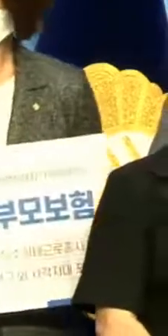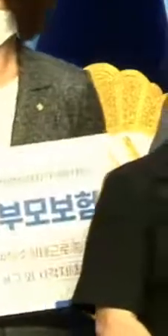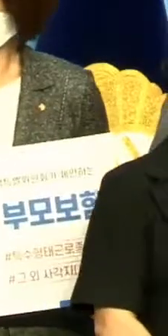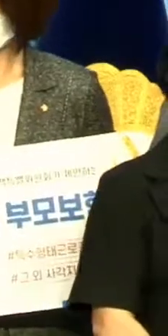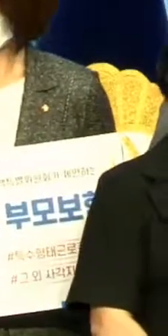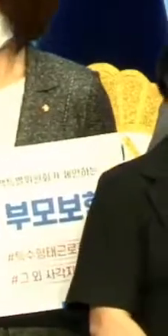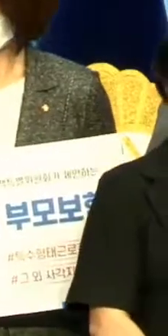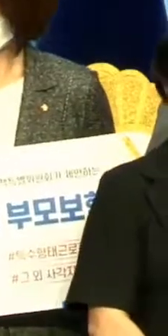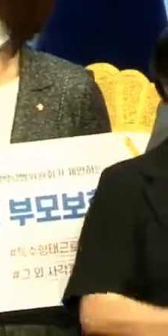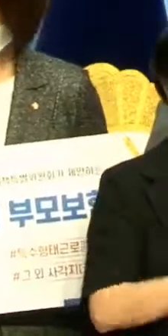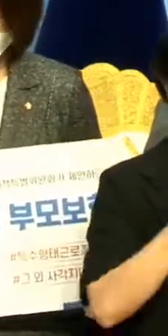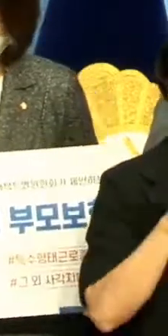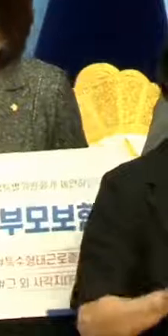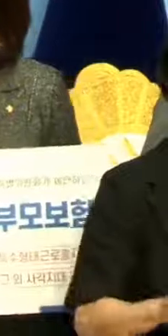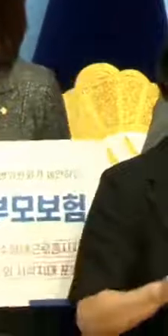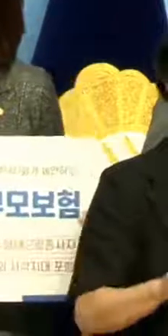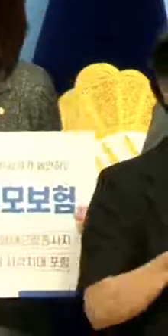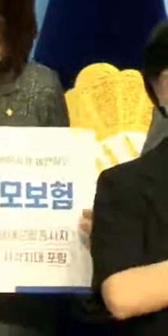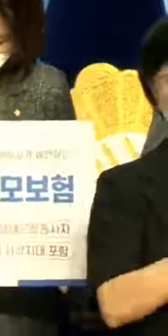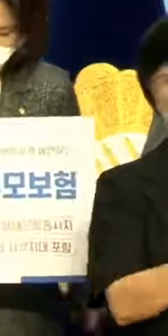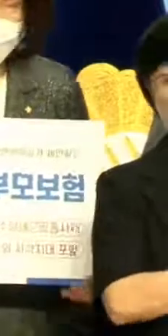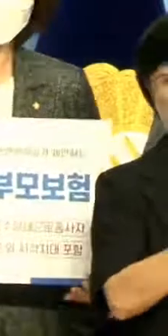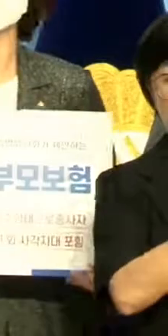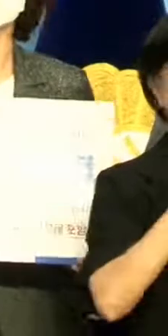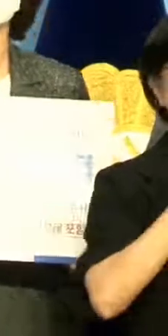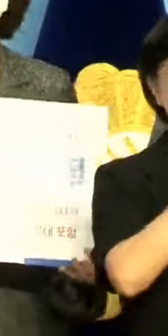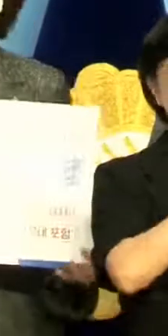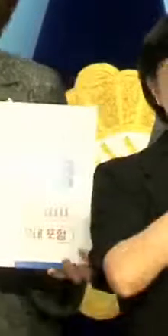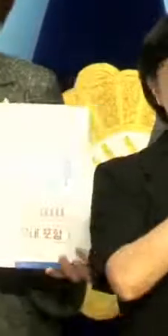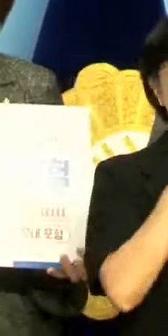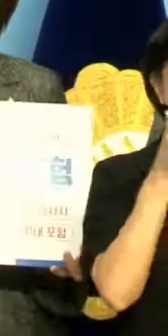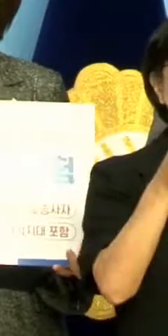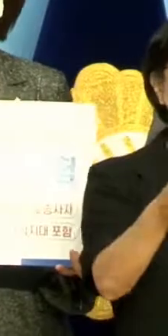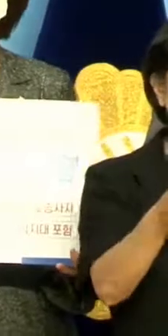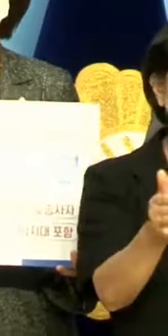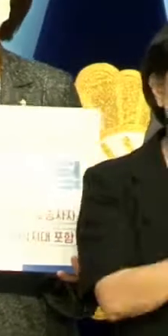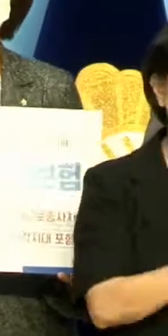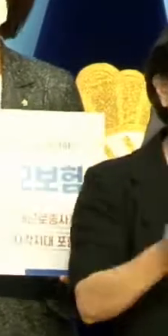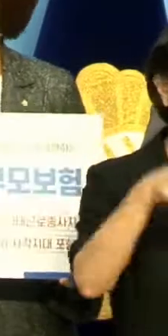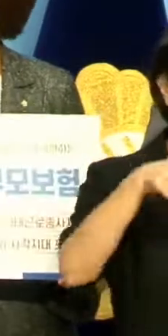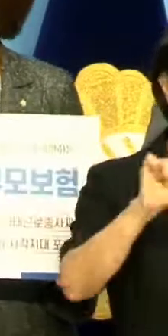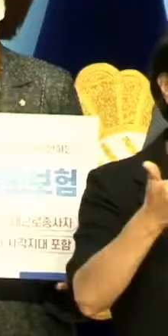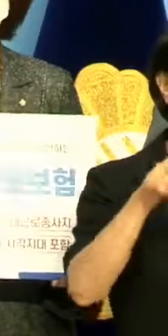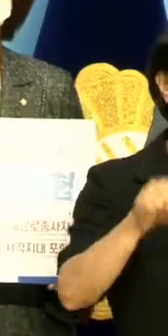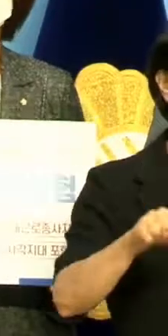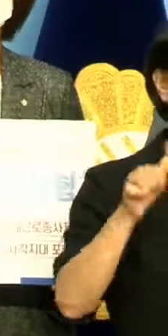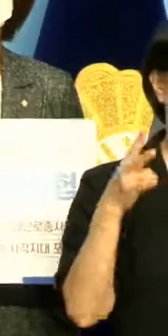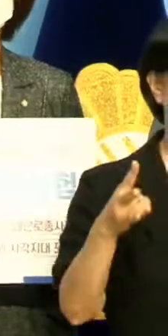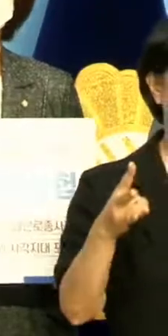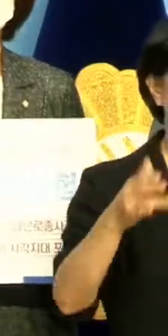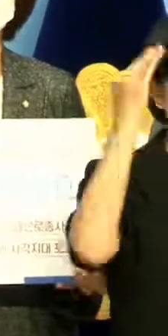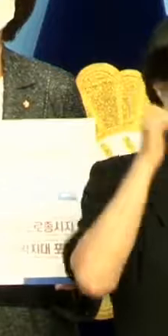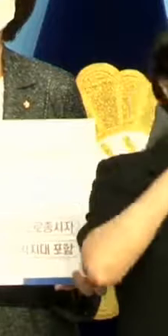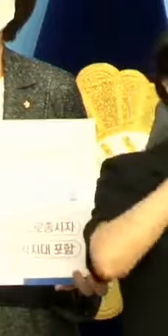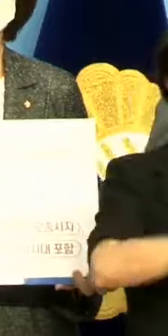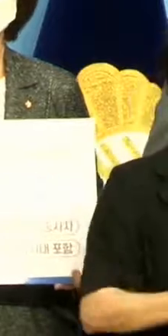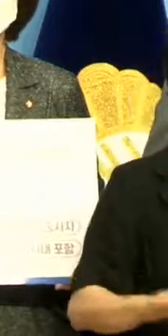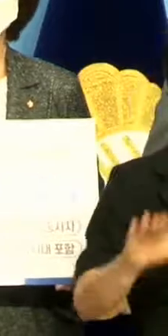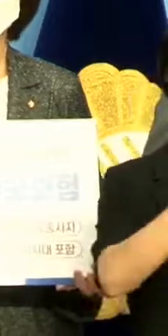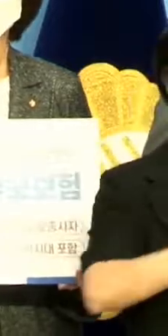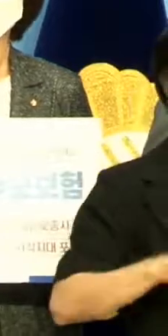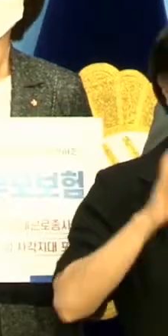이 안녕하십니까 져 출생 특이 아이 중심 분과위원장 전주 의원입니다 한국 평 그 저희